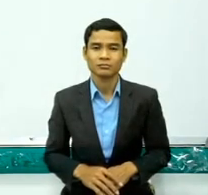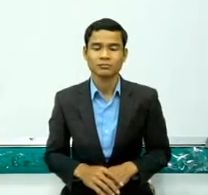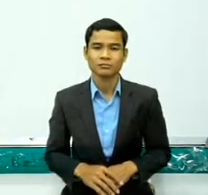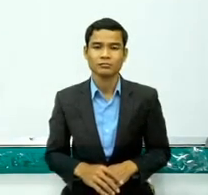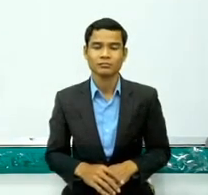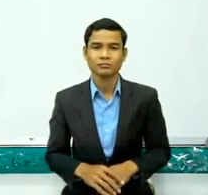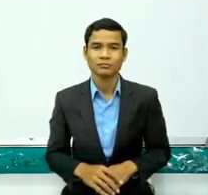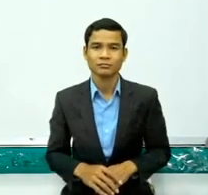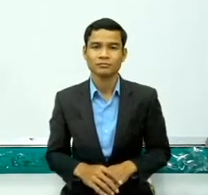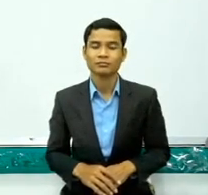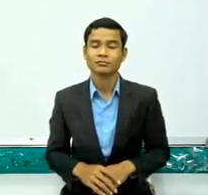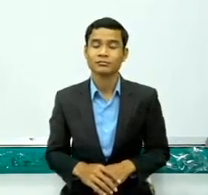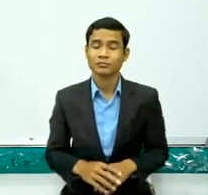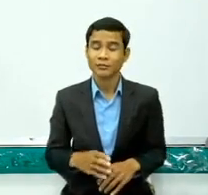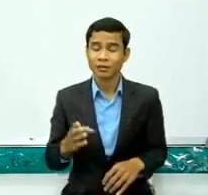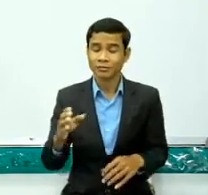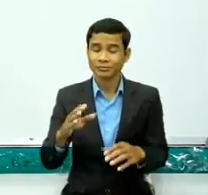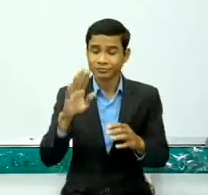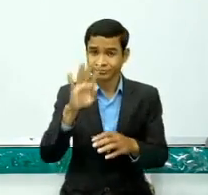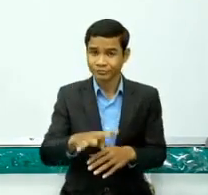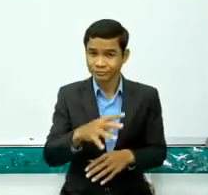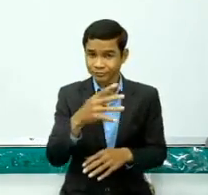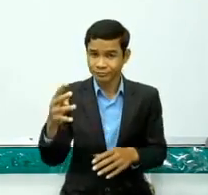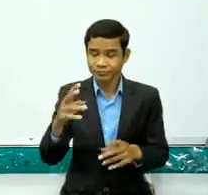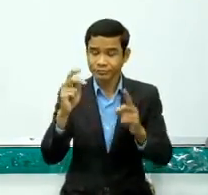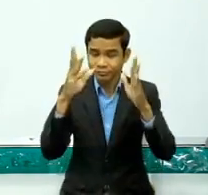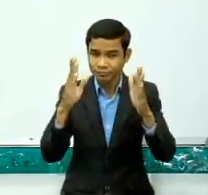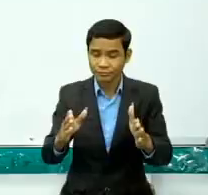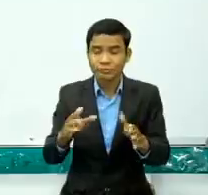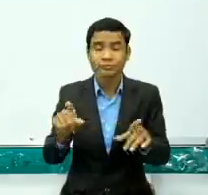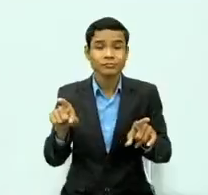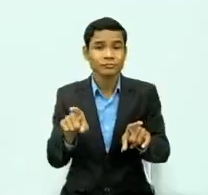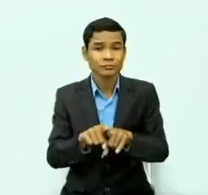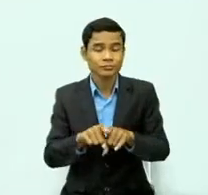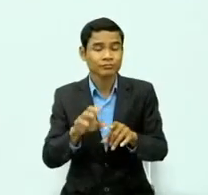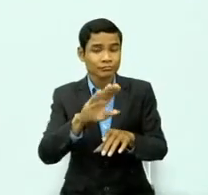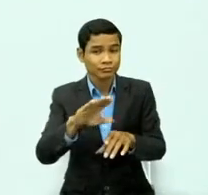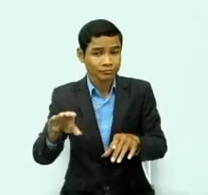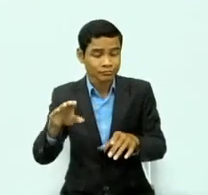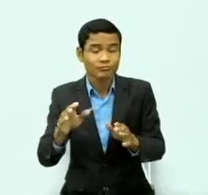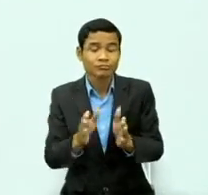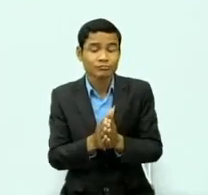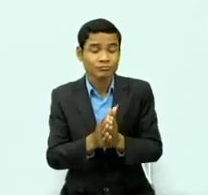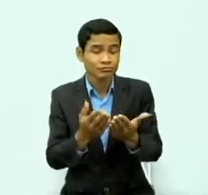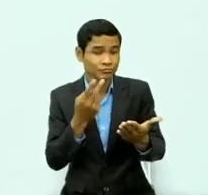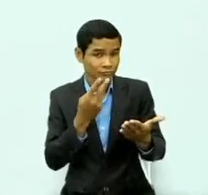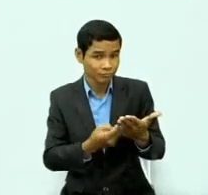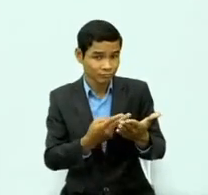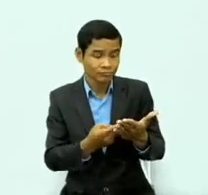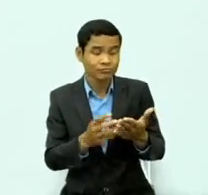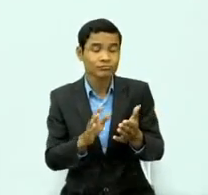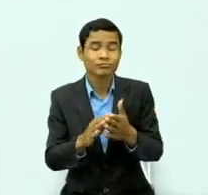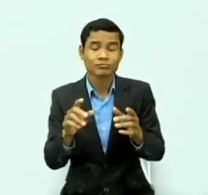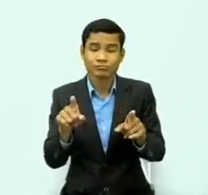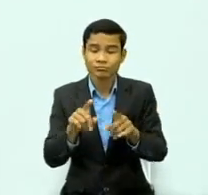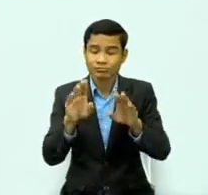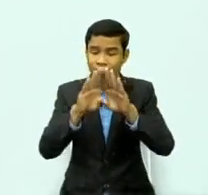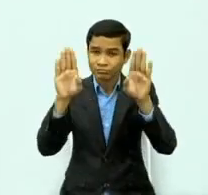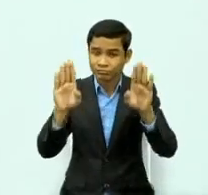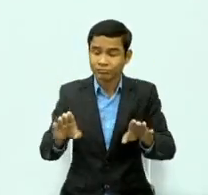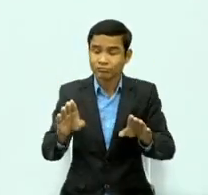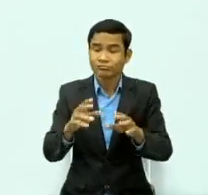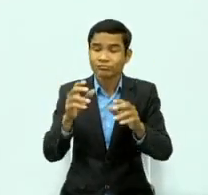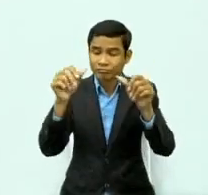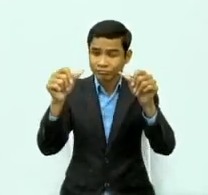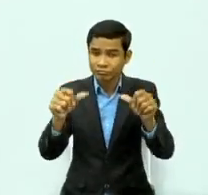ចាតារាងរបស់អ្នកគ្រូក៏ដូចចាតារាងរបស់កូននៅលើចានៅក្តារខៀនរបស់អ្នកគ្រូក៏ដូចរ